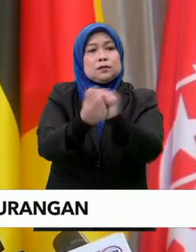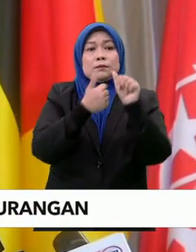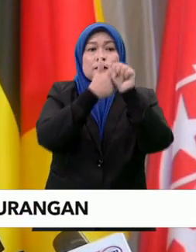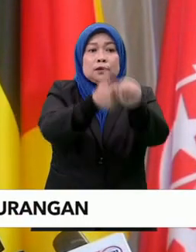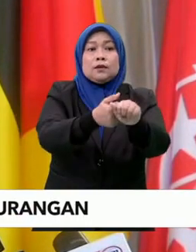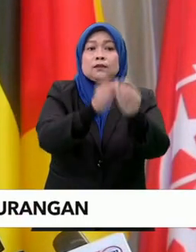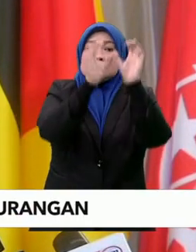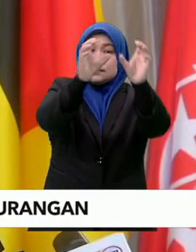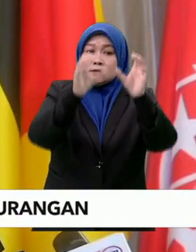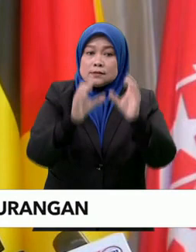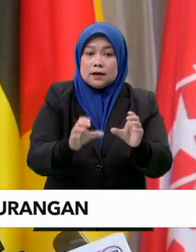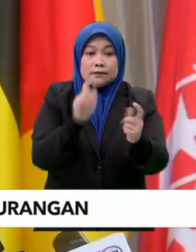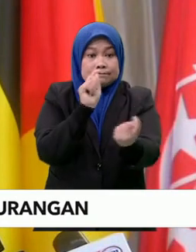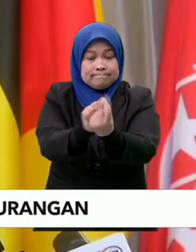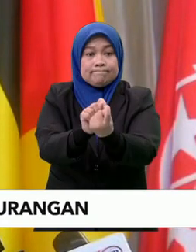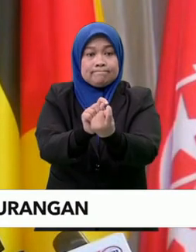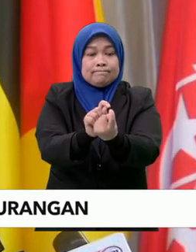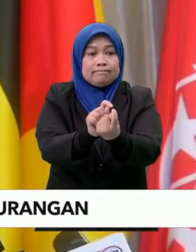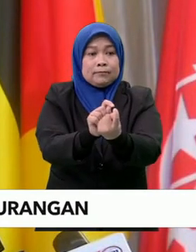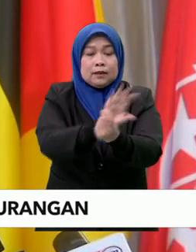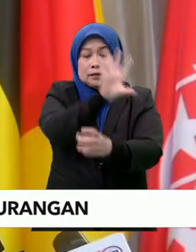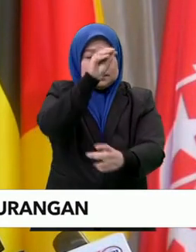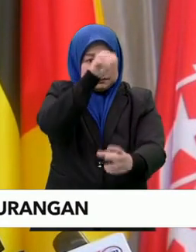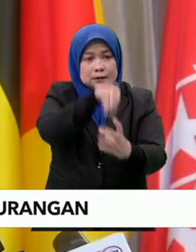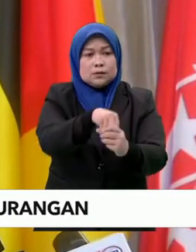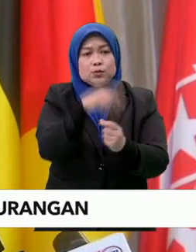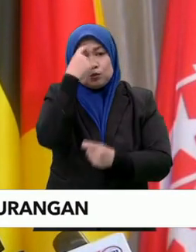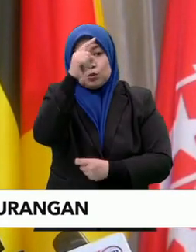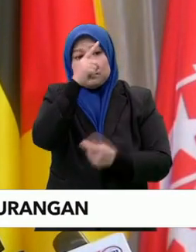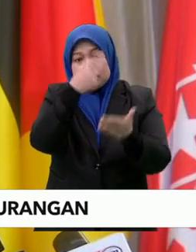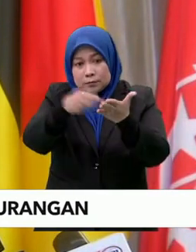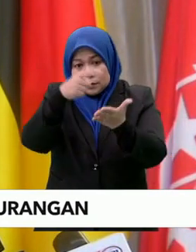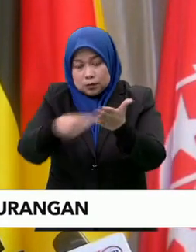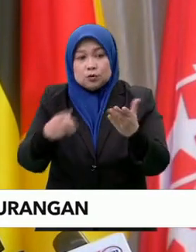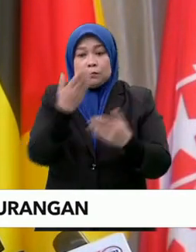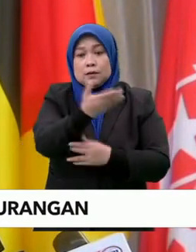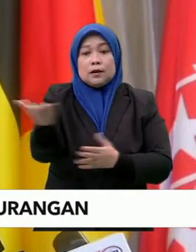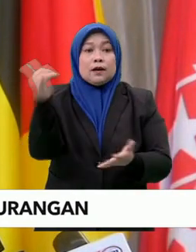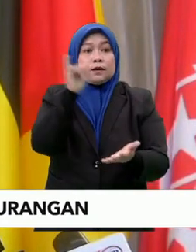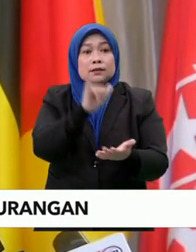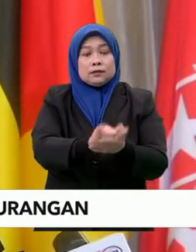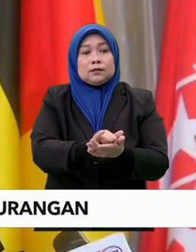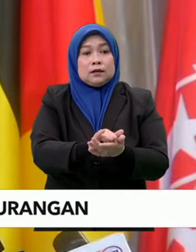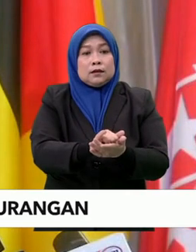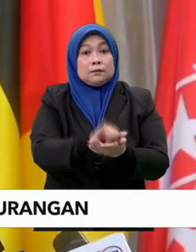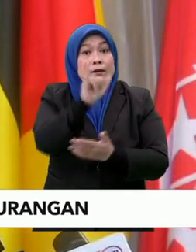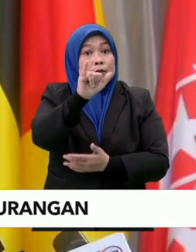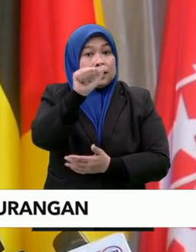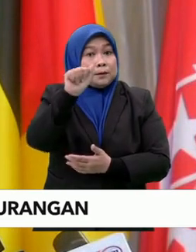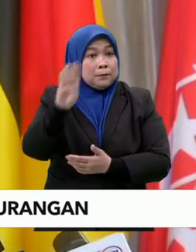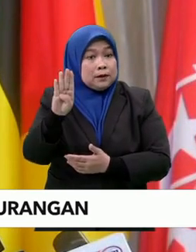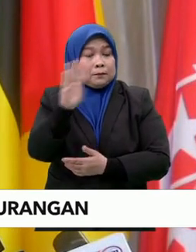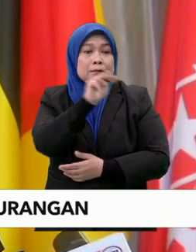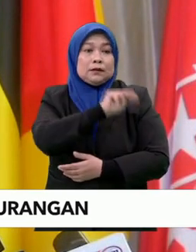tata cara yang tertentu termasuklah untuk merujuk perkara ini kepada yang hormat